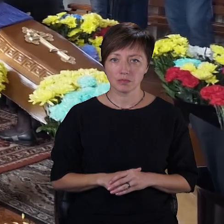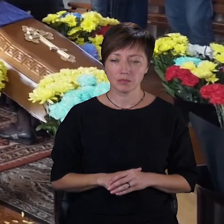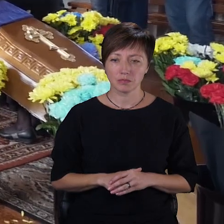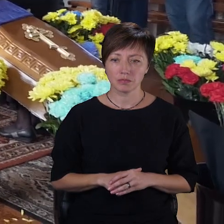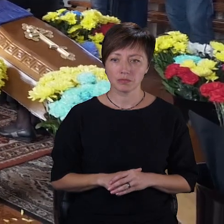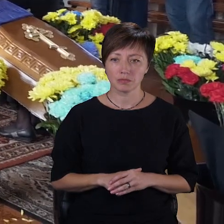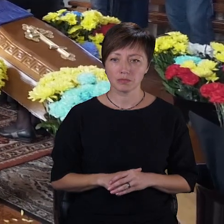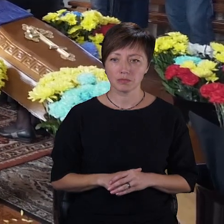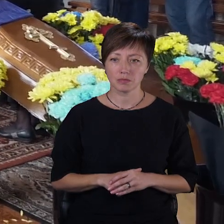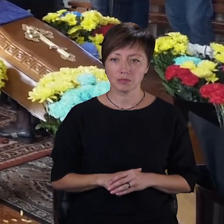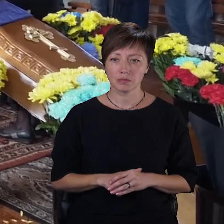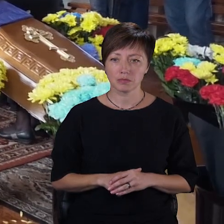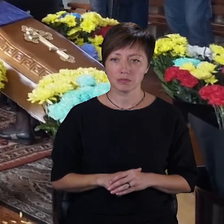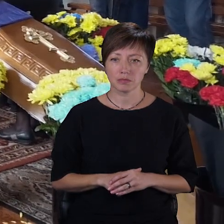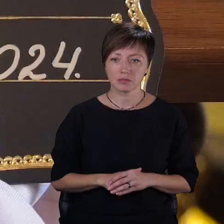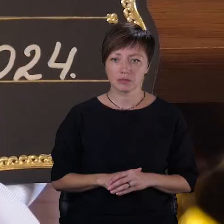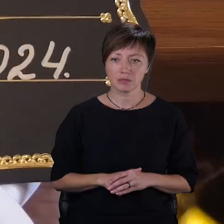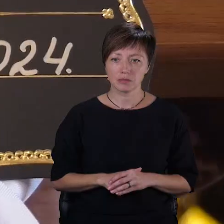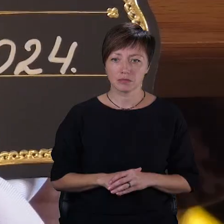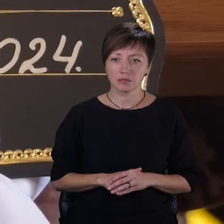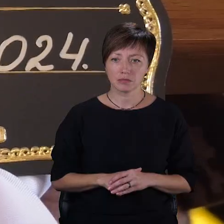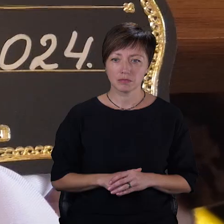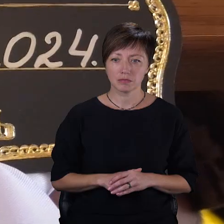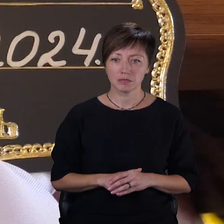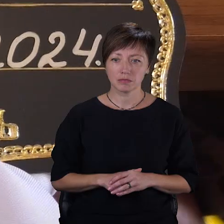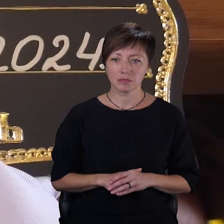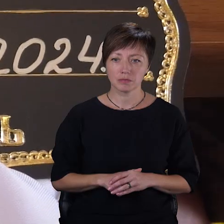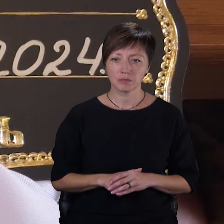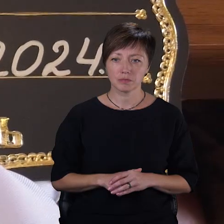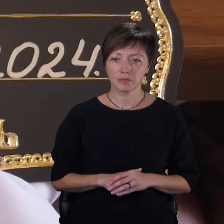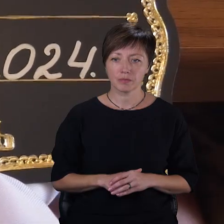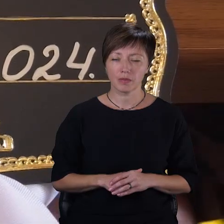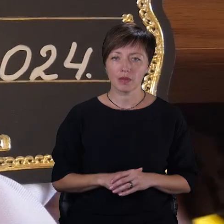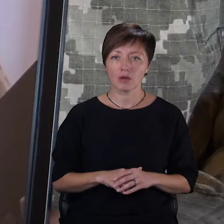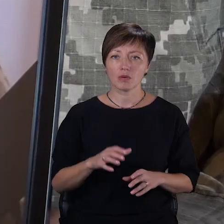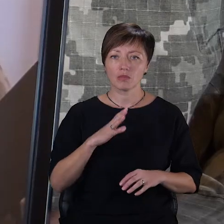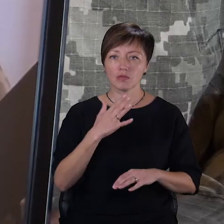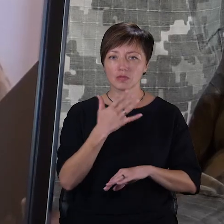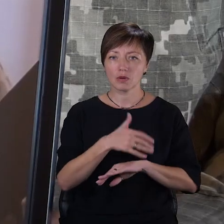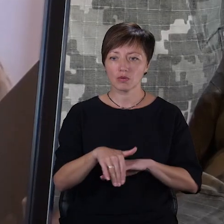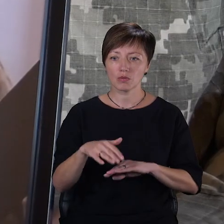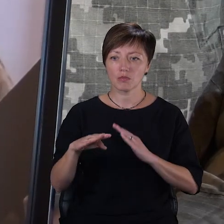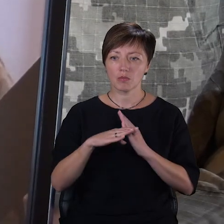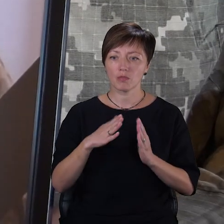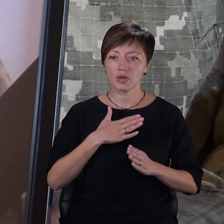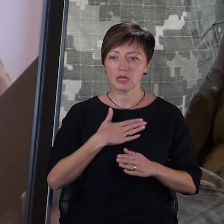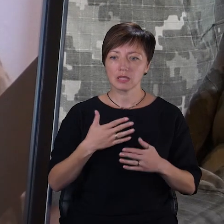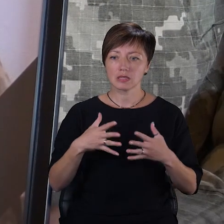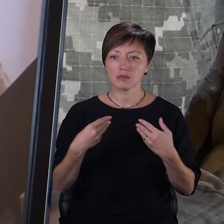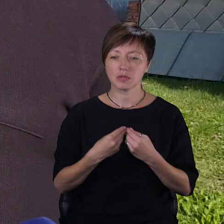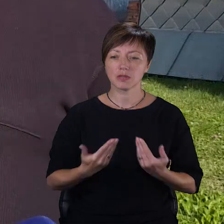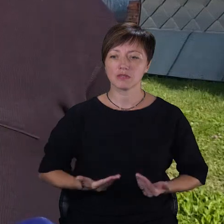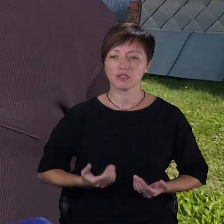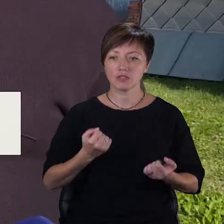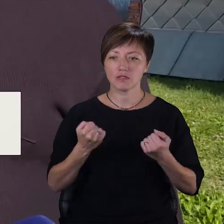Його сина воліт починники, що відпущення довгів дарував. Я був за кордоном, він допомагав моїй сім'ї виживати. От він такий